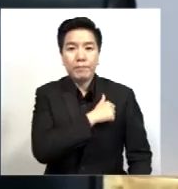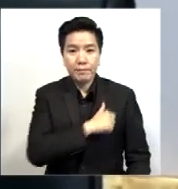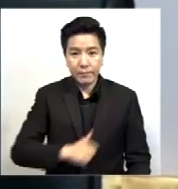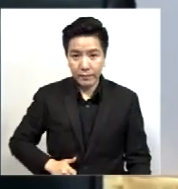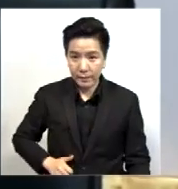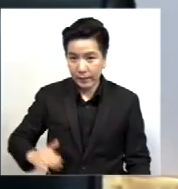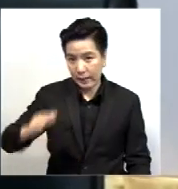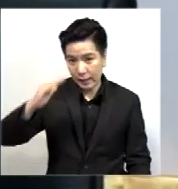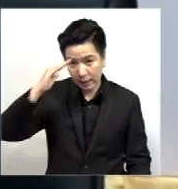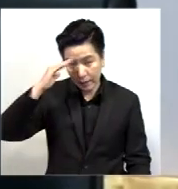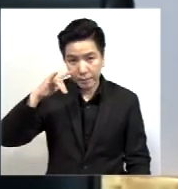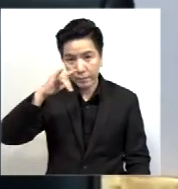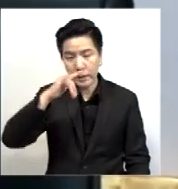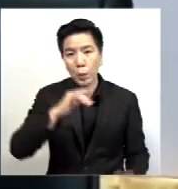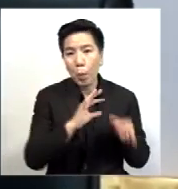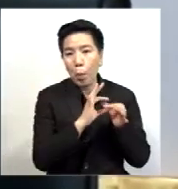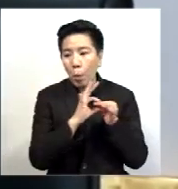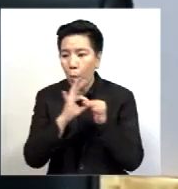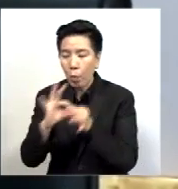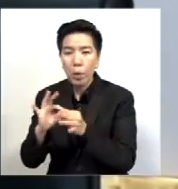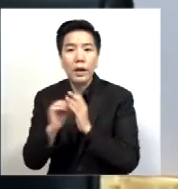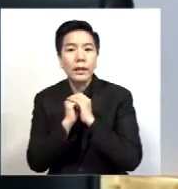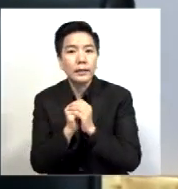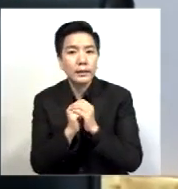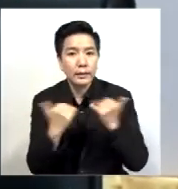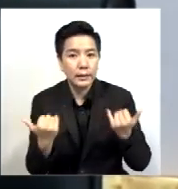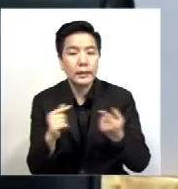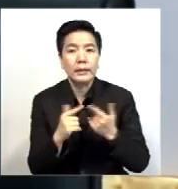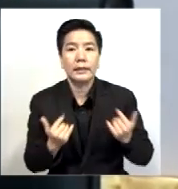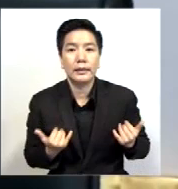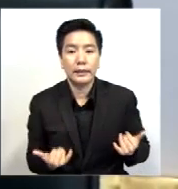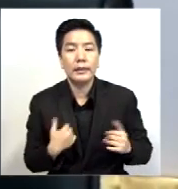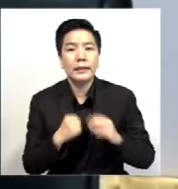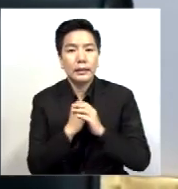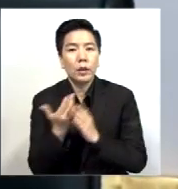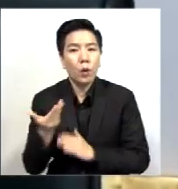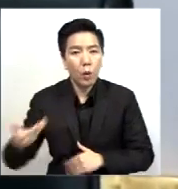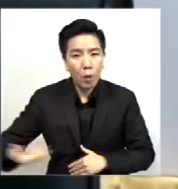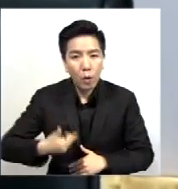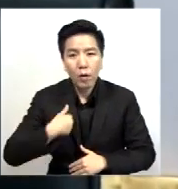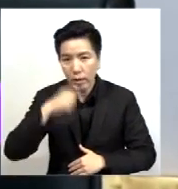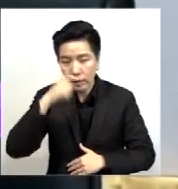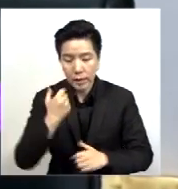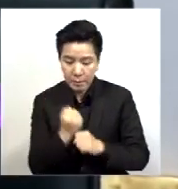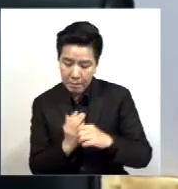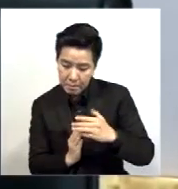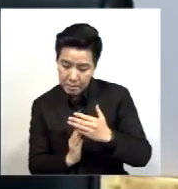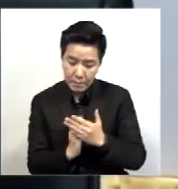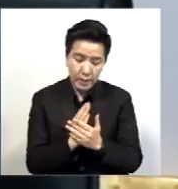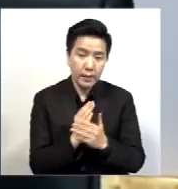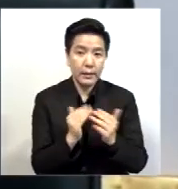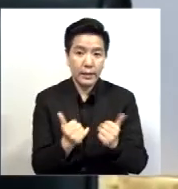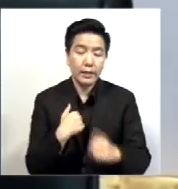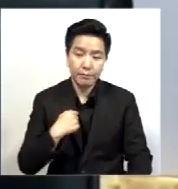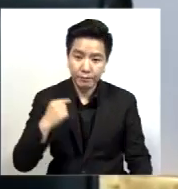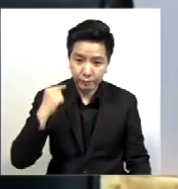จพระเจ้าอยู่หัวที่ทรงแสดงความห่วงใยสถานการณ์ที่เกิดขึ้นขณะนี้จีนก็ขอให้ไทยผ่านวิกฤตนี้ไปด้วยกันค่ะ